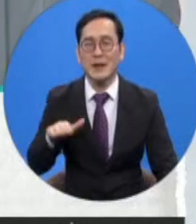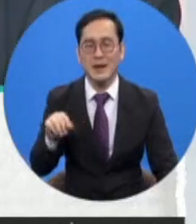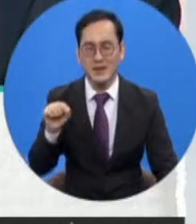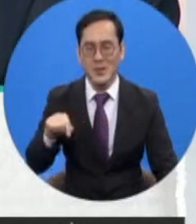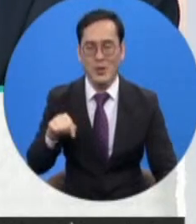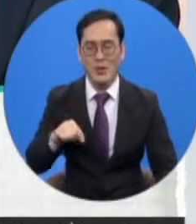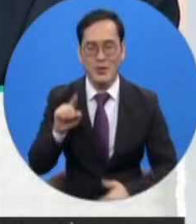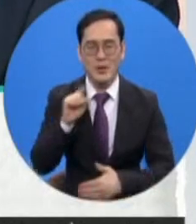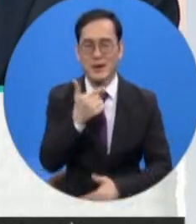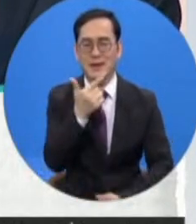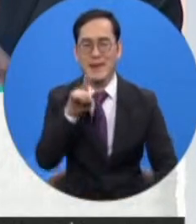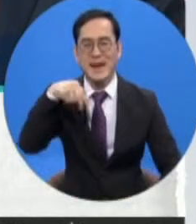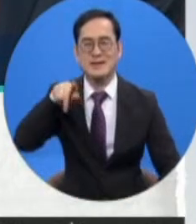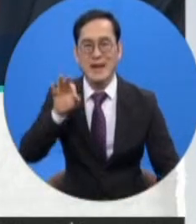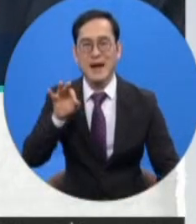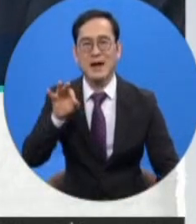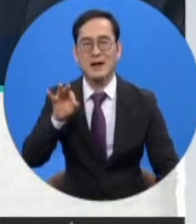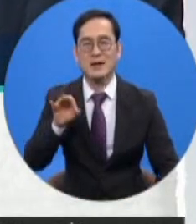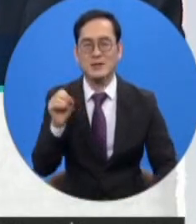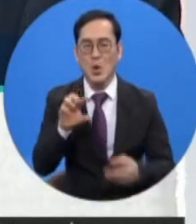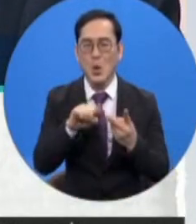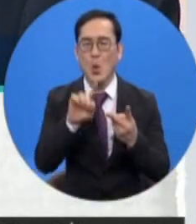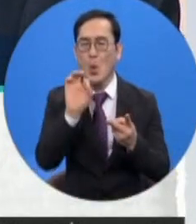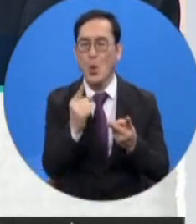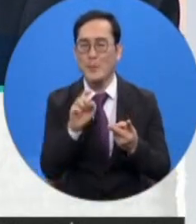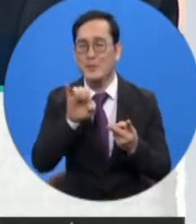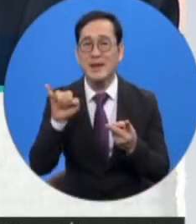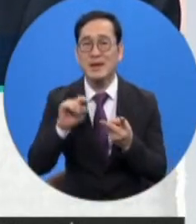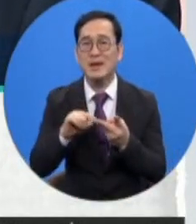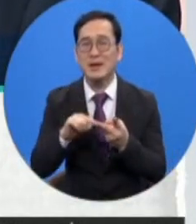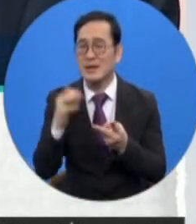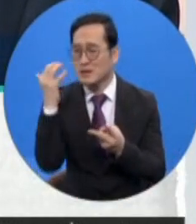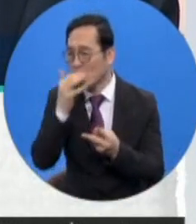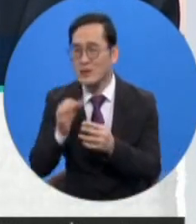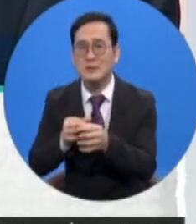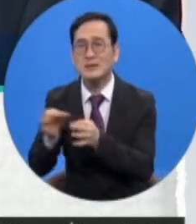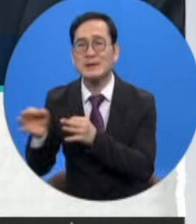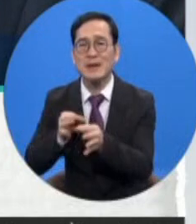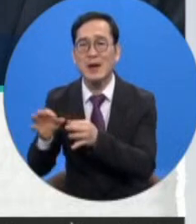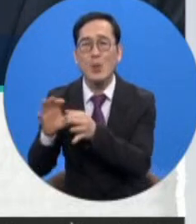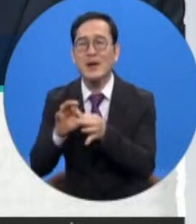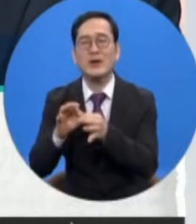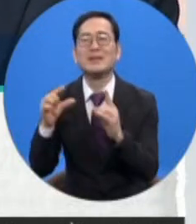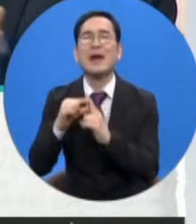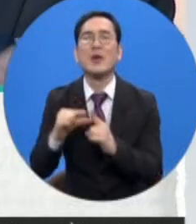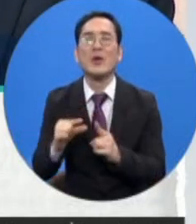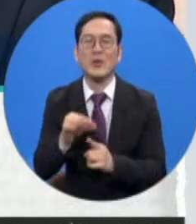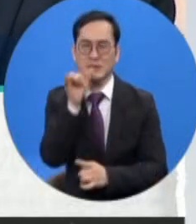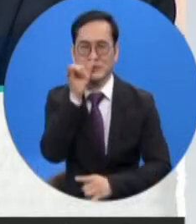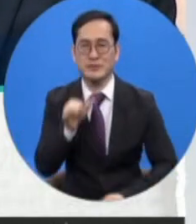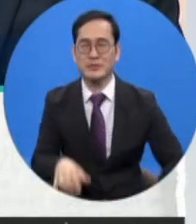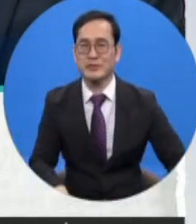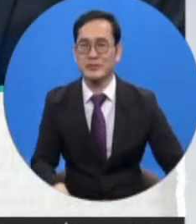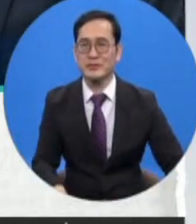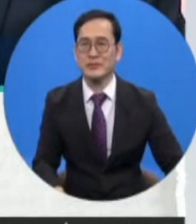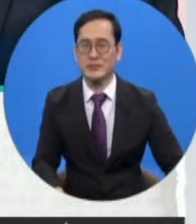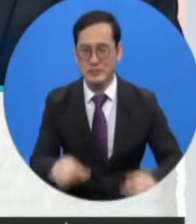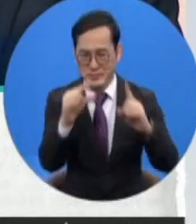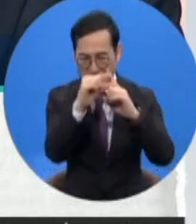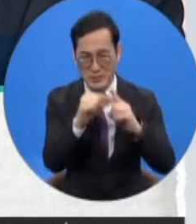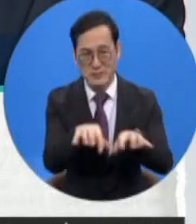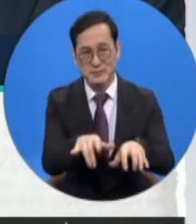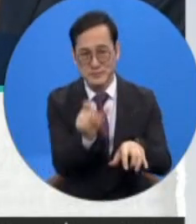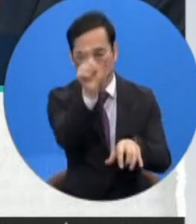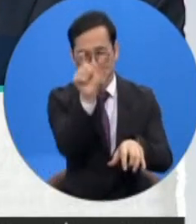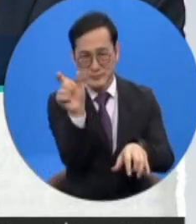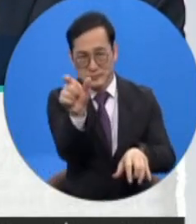입었다, 뭐 오피나 갈까 이런 은어들을 사용하고 있는데 과연 그것이 무엇을 뜻하는지 굉장히 의문이긴 하죠. 그러다 보니까 이게